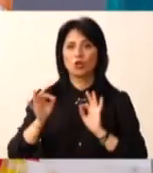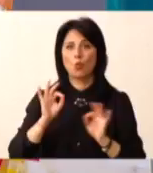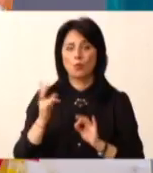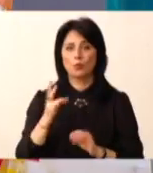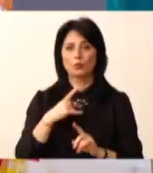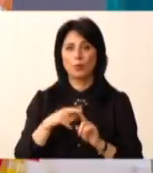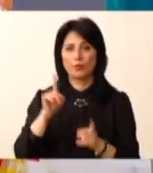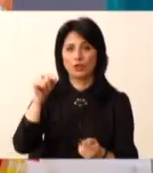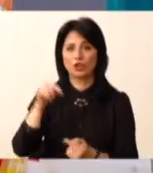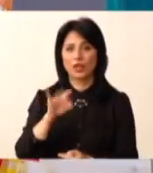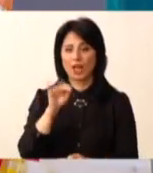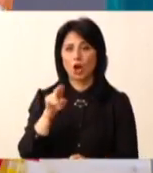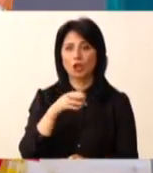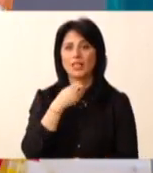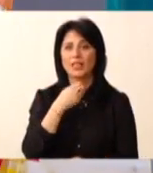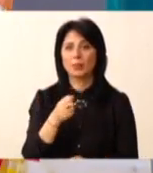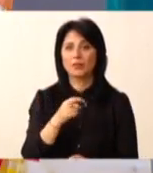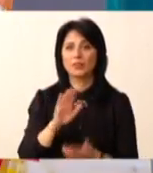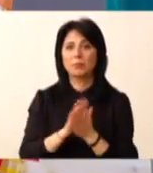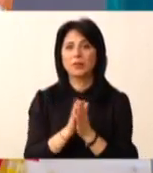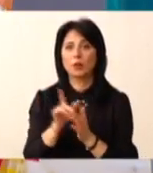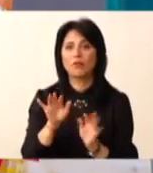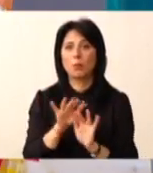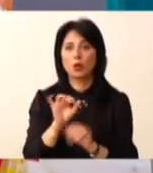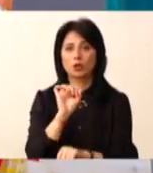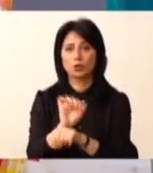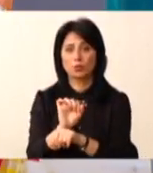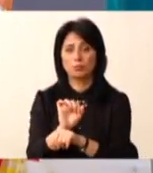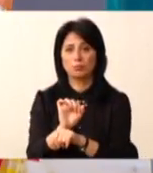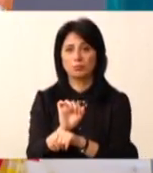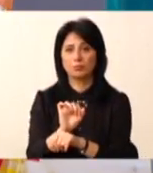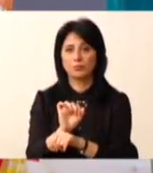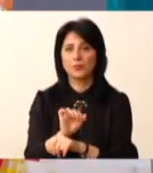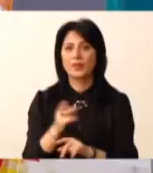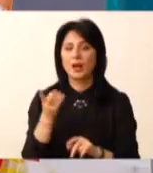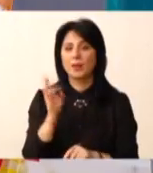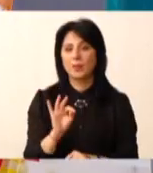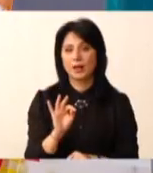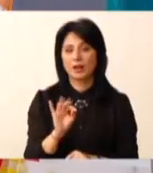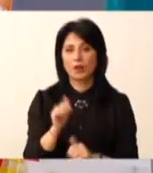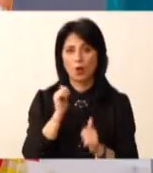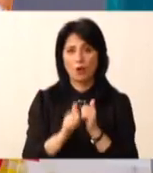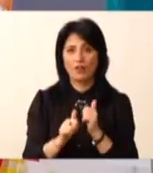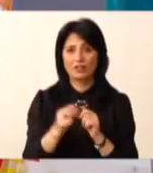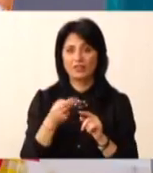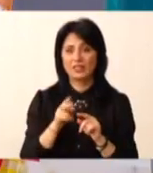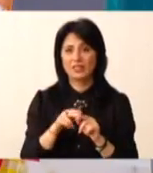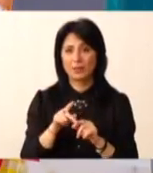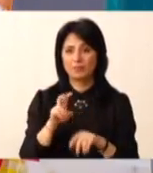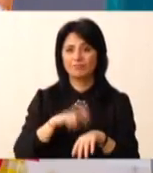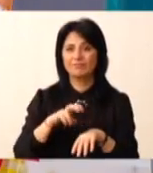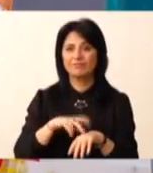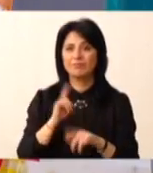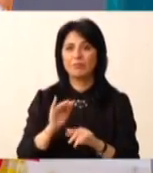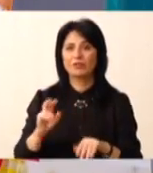წარმართვისთვის. შესაბამისად იოდის დეფიციტი განაპირობებს ამ პროცესების შეფერხებას. მაგრამ ყოველთვის ამ